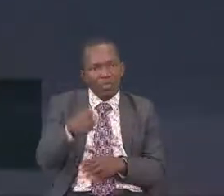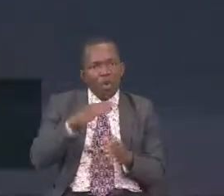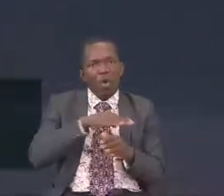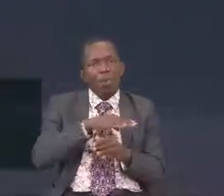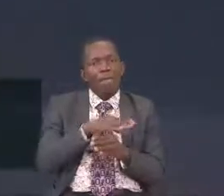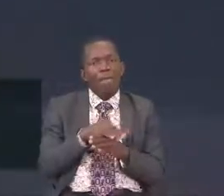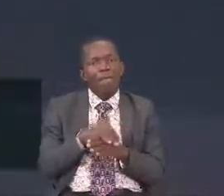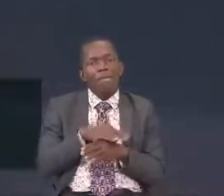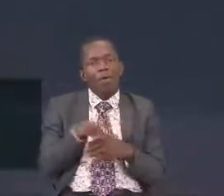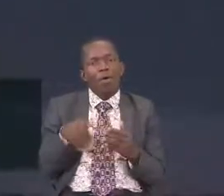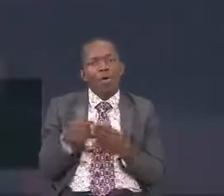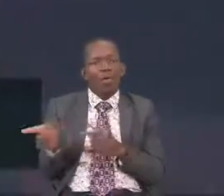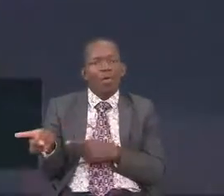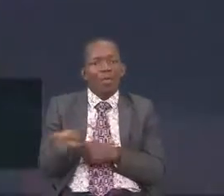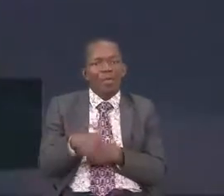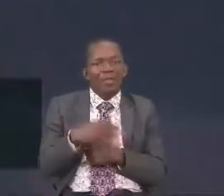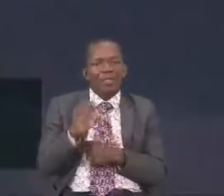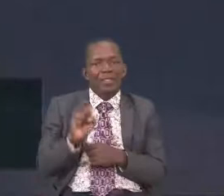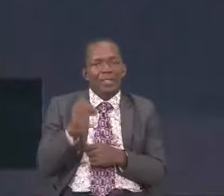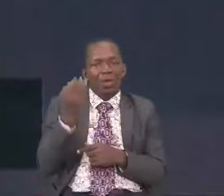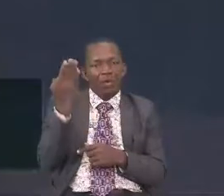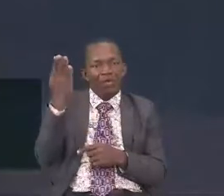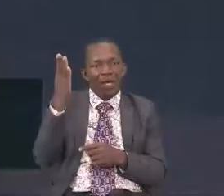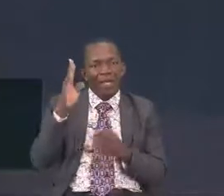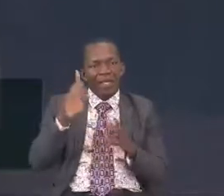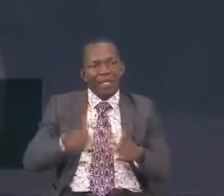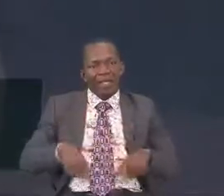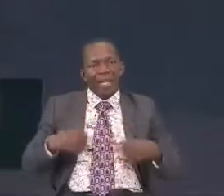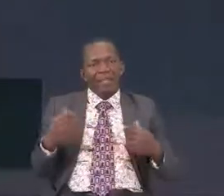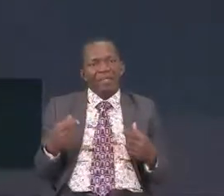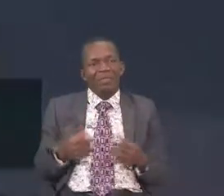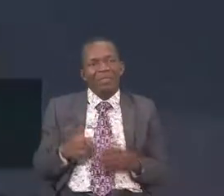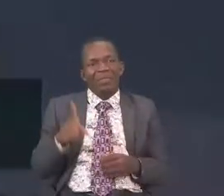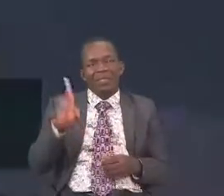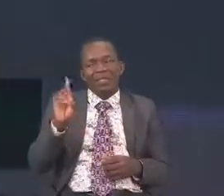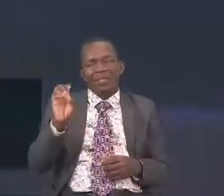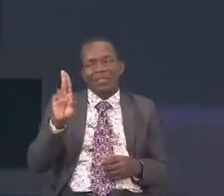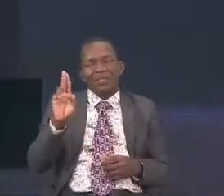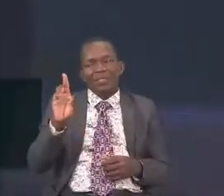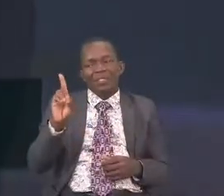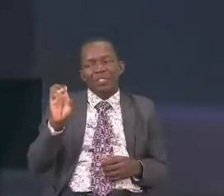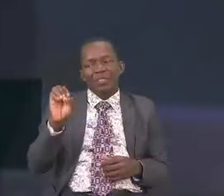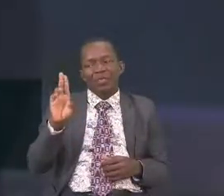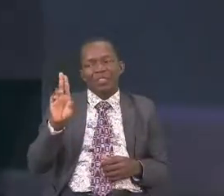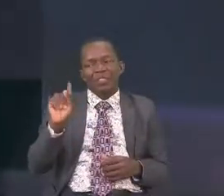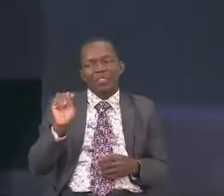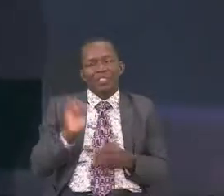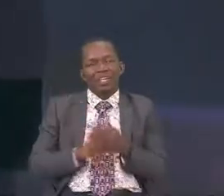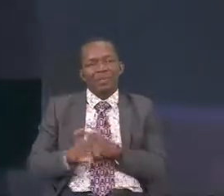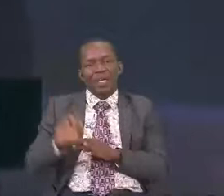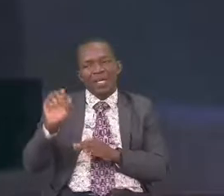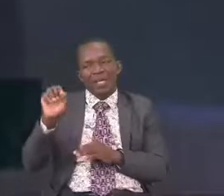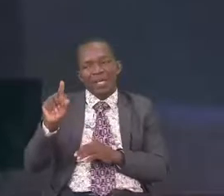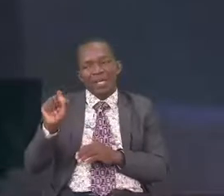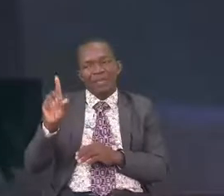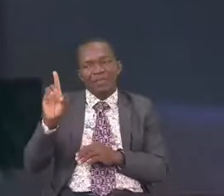tous les jours de ta vie, tant que tu vivras. Deutéronome 11, verset 25.